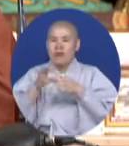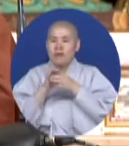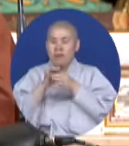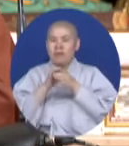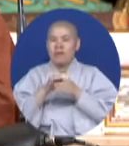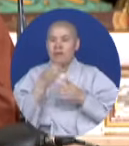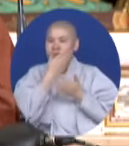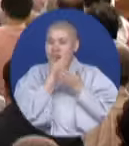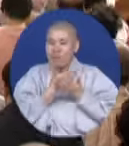마치겠습니다.